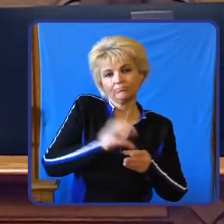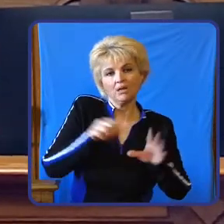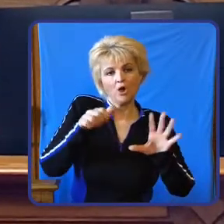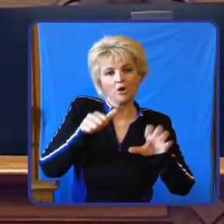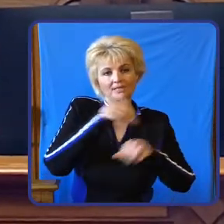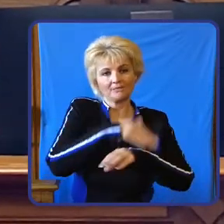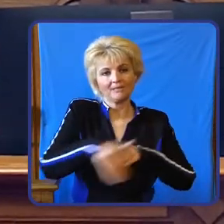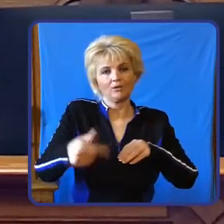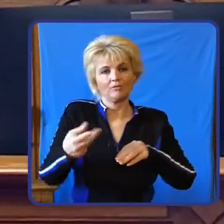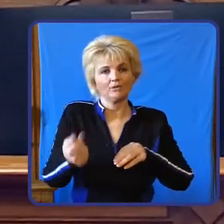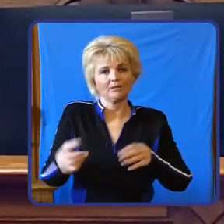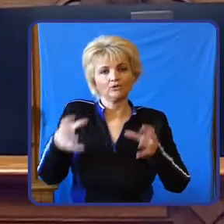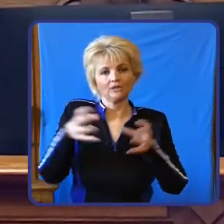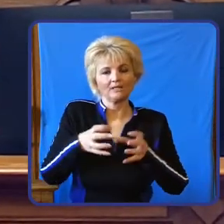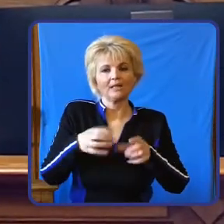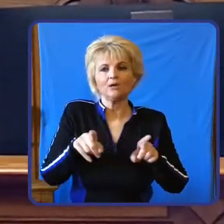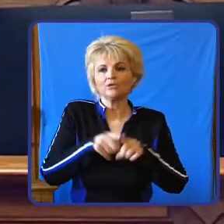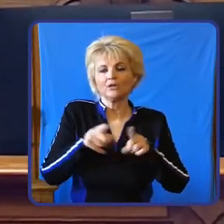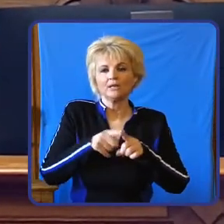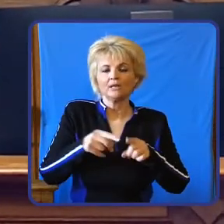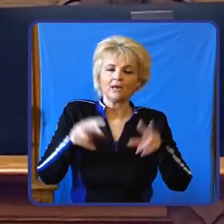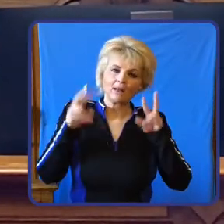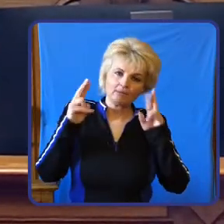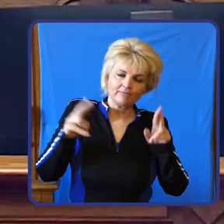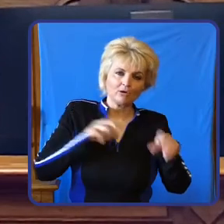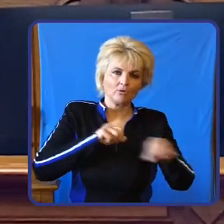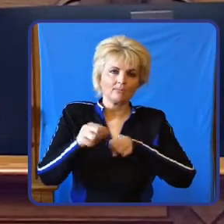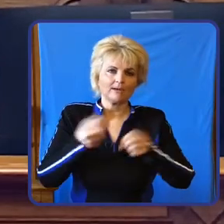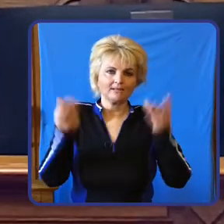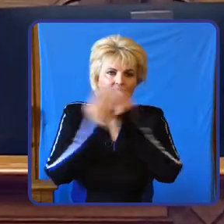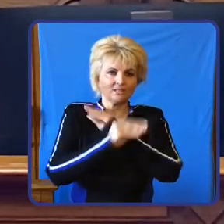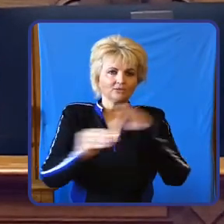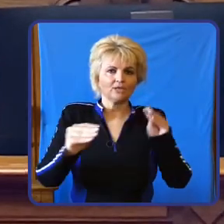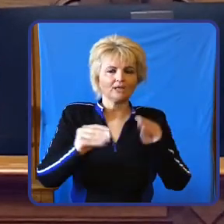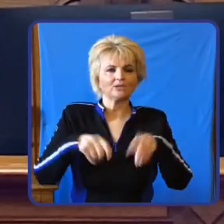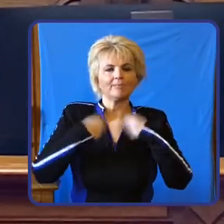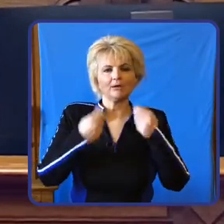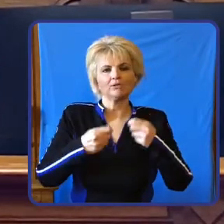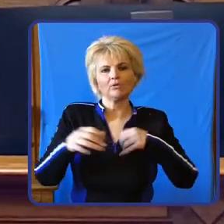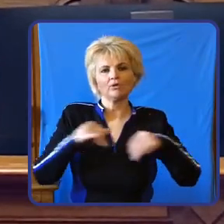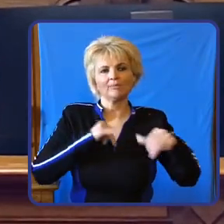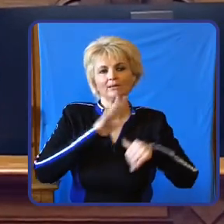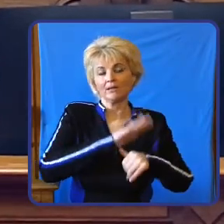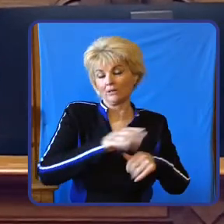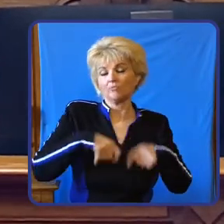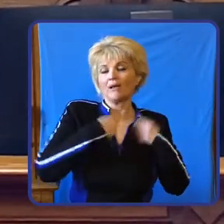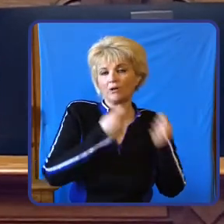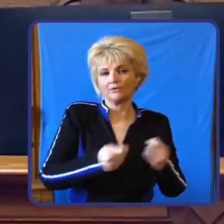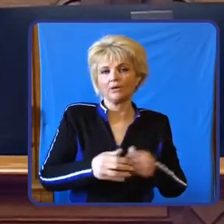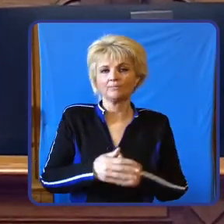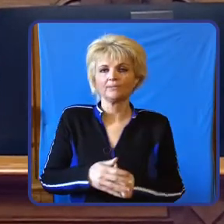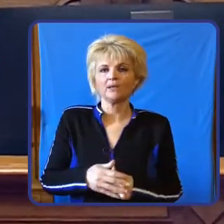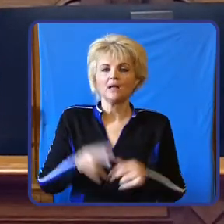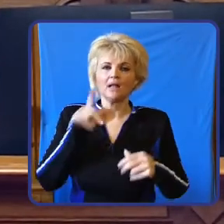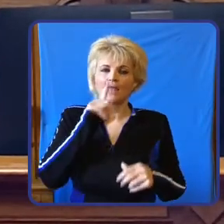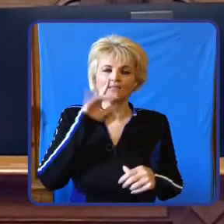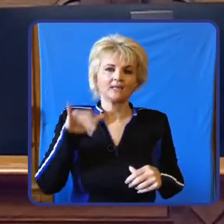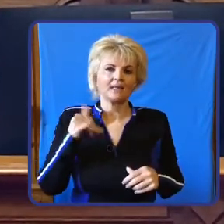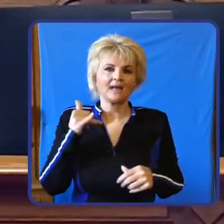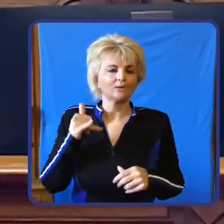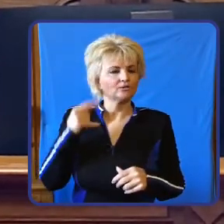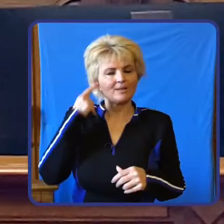tétel, ugyanígy remélve, hogy a kormány majd tisztességesen megadja a vásárhelyeknek, ami jár, és akkor megadta. Akkor Lázár János sem